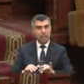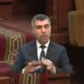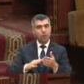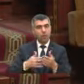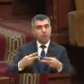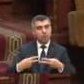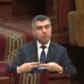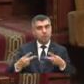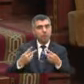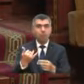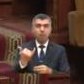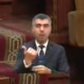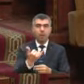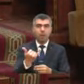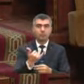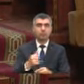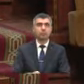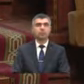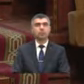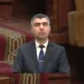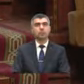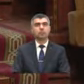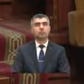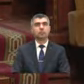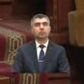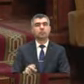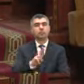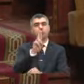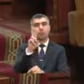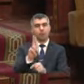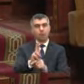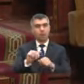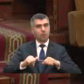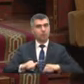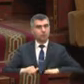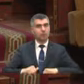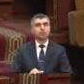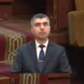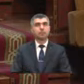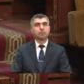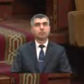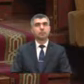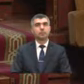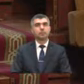بتوصيات جد مهمه وفعاله. سالت السيده الوزيره معكم ما مدى